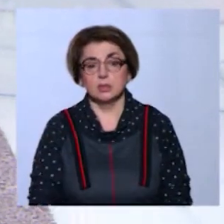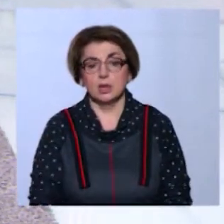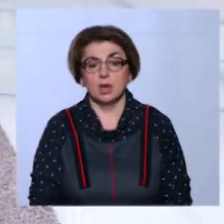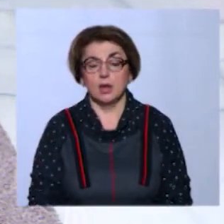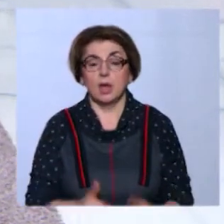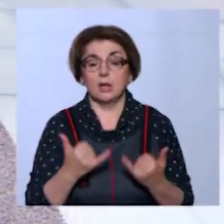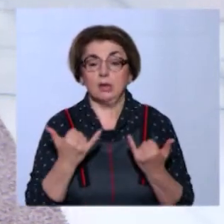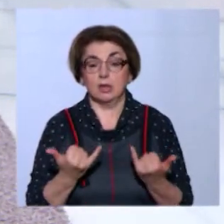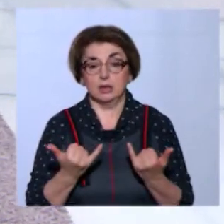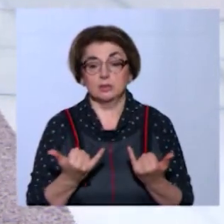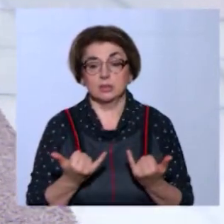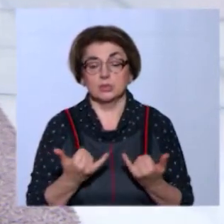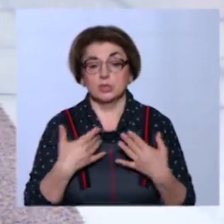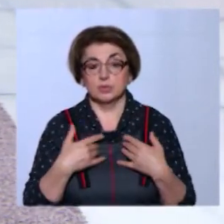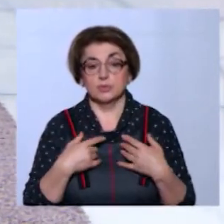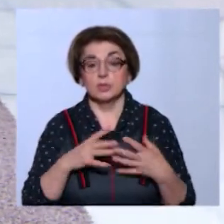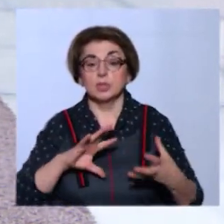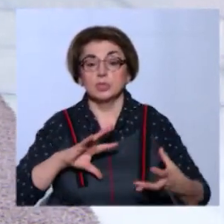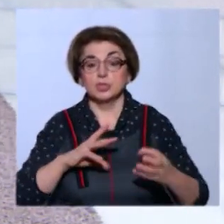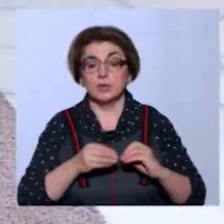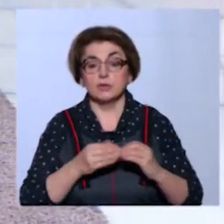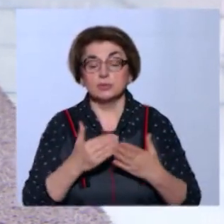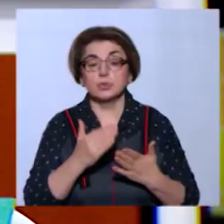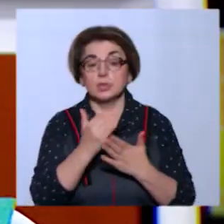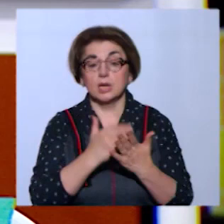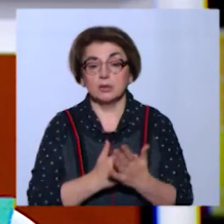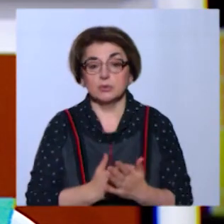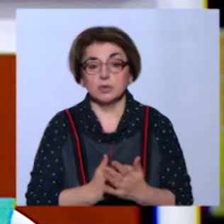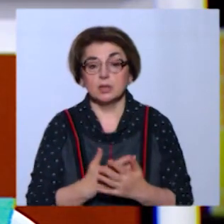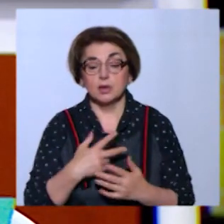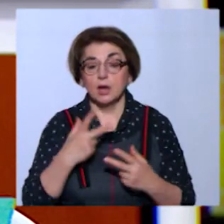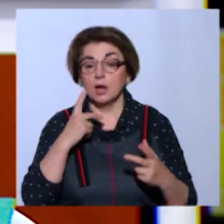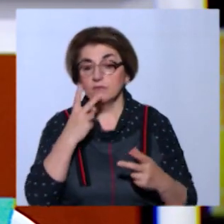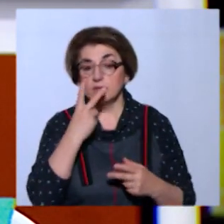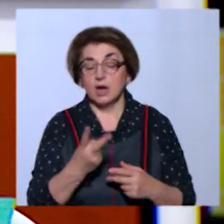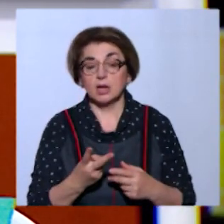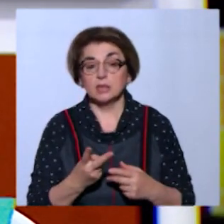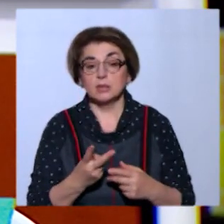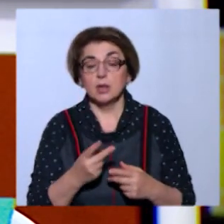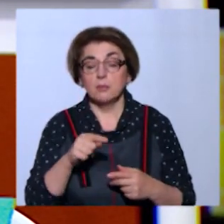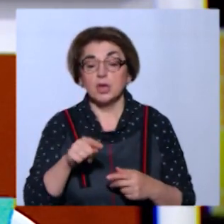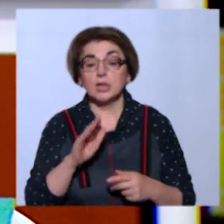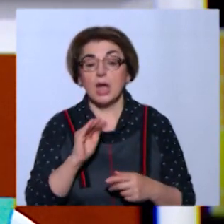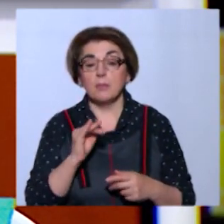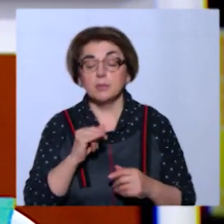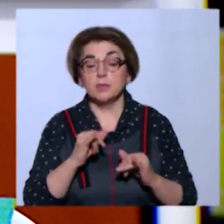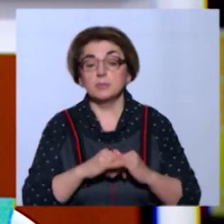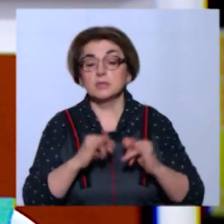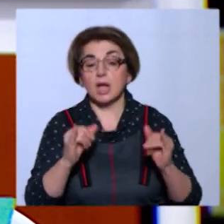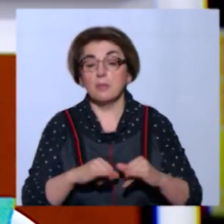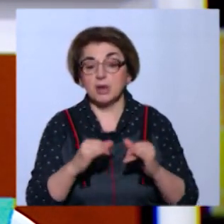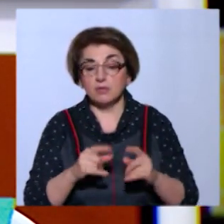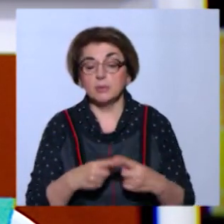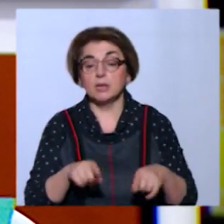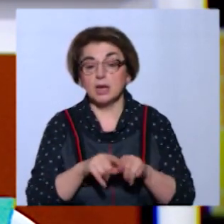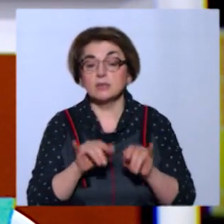ეხლა დღეს ჩვენ შევაჯამოთ ჩვენი გაკვეთილი, განვიხილეთ მასში ამფიბიების გამრავლება და